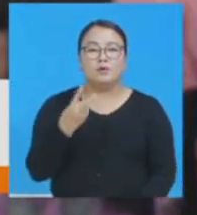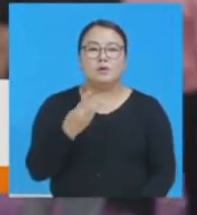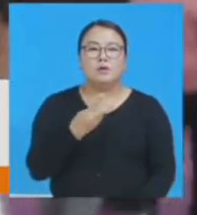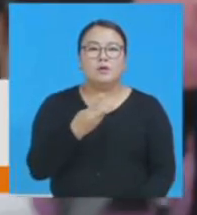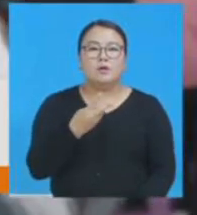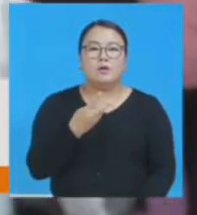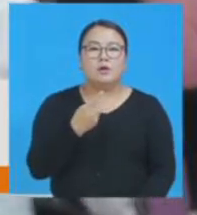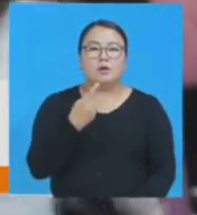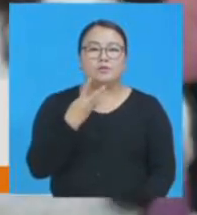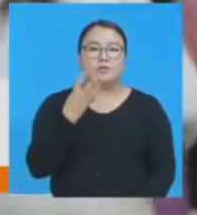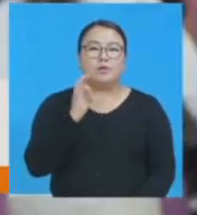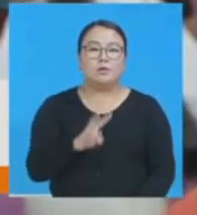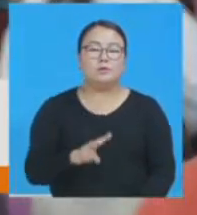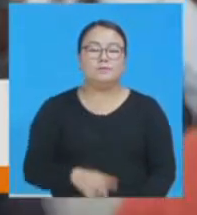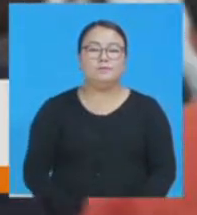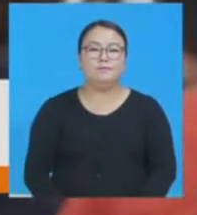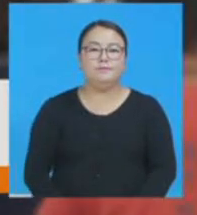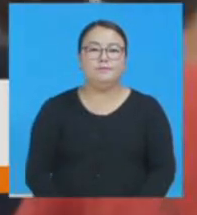2014 онд